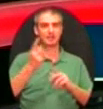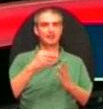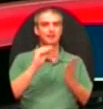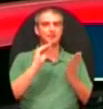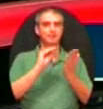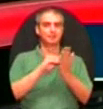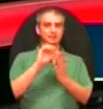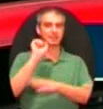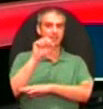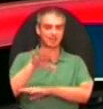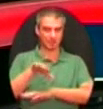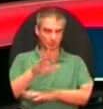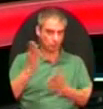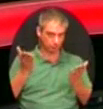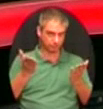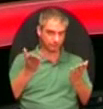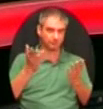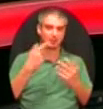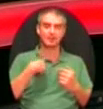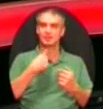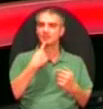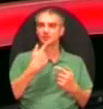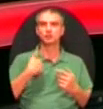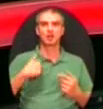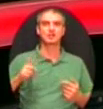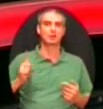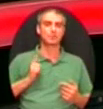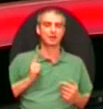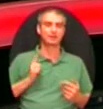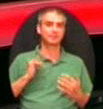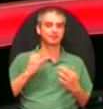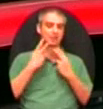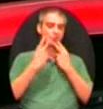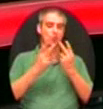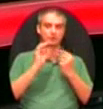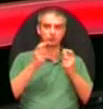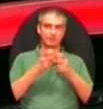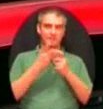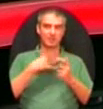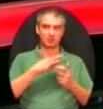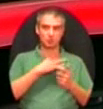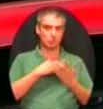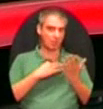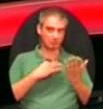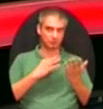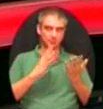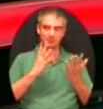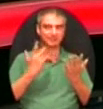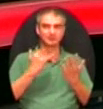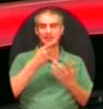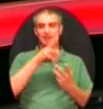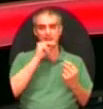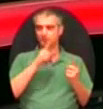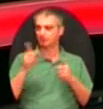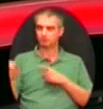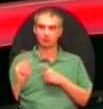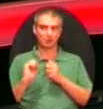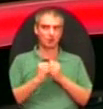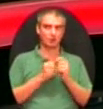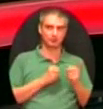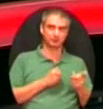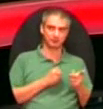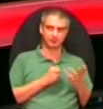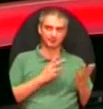פסקת ההתגברות, אנחנו נגיד שאנחנו ממתינים לאיזושהי תגובה של כולנו על באיזה קול הם מדברים בסופו של דבר,